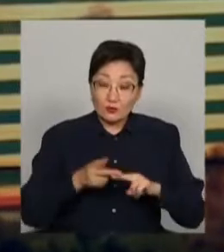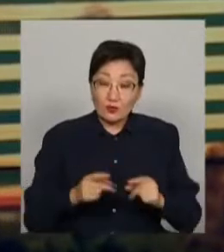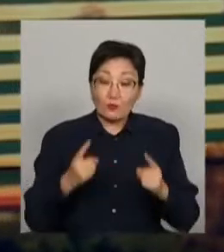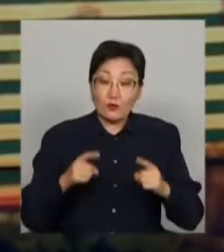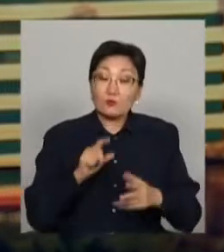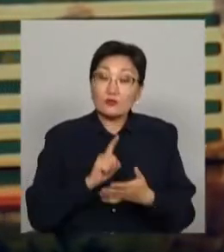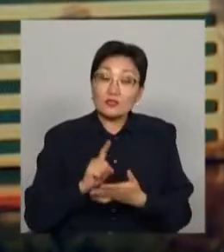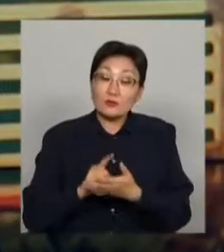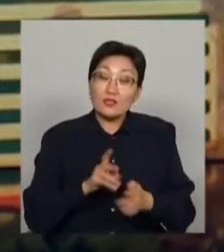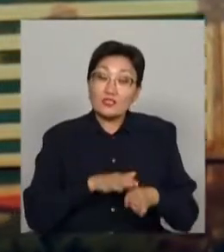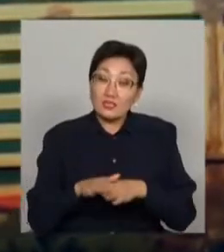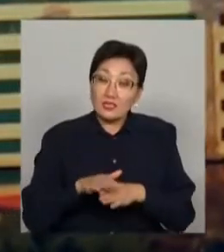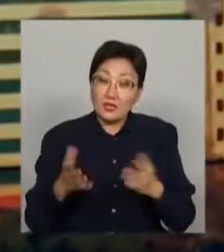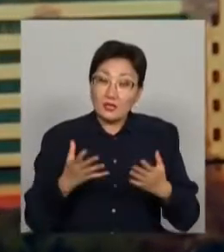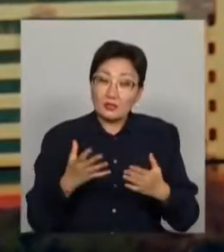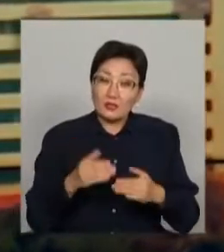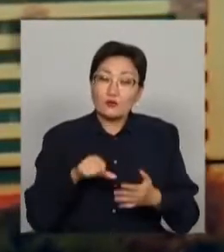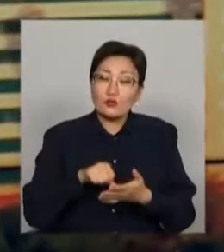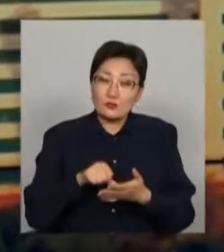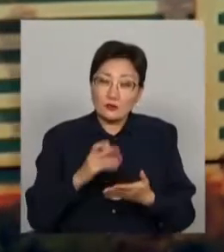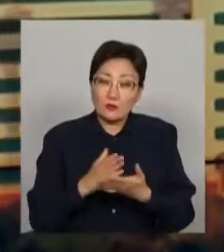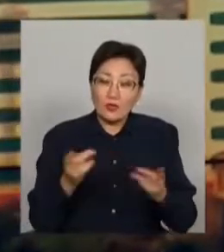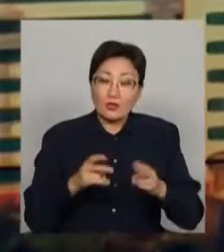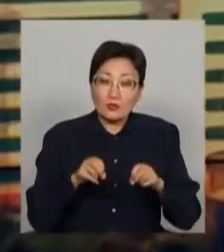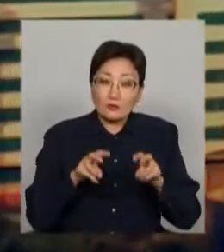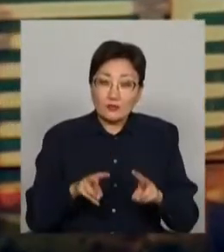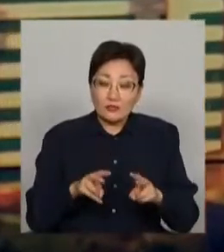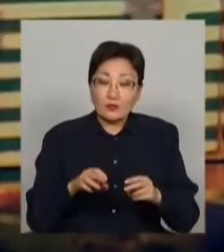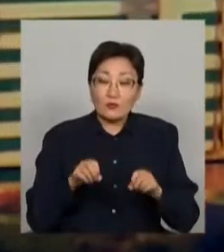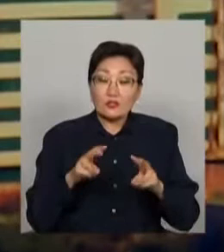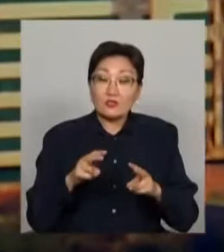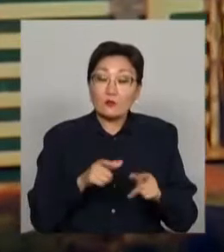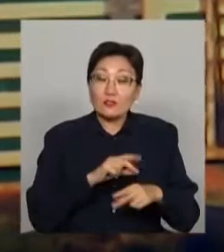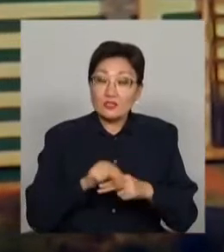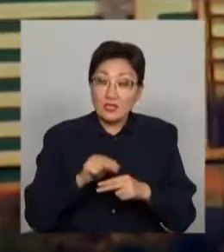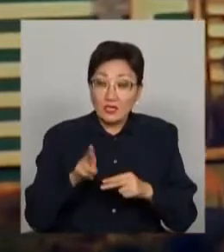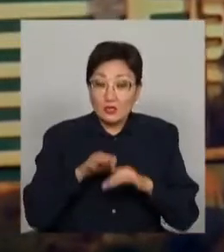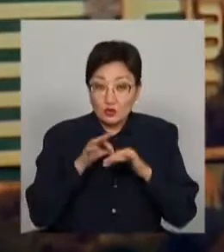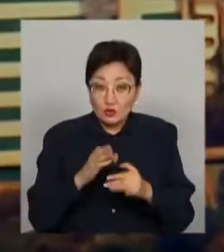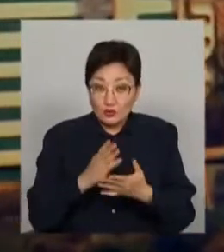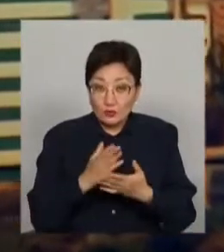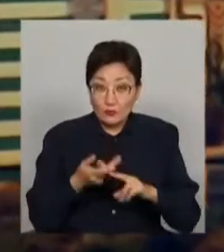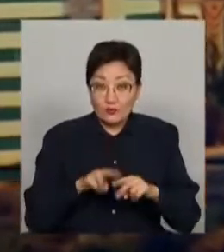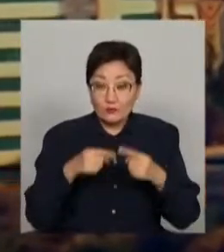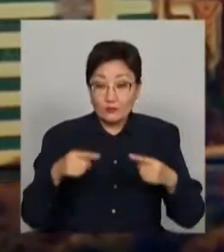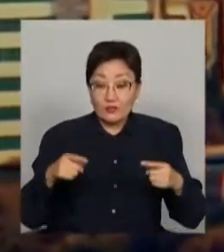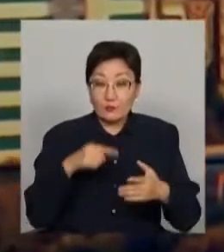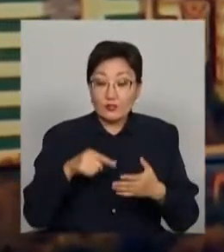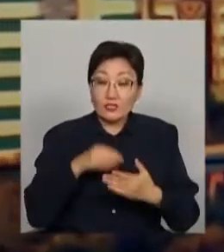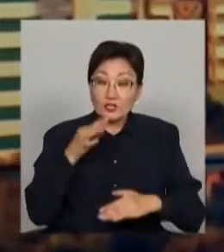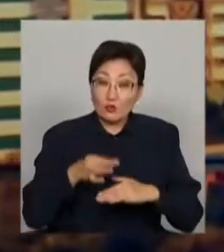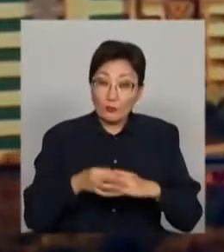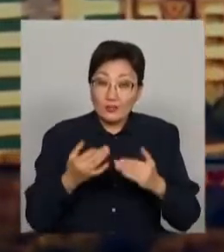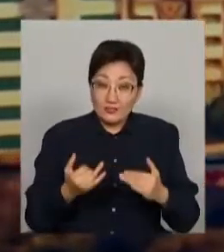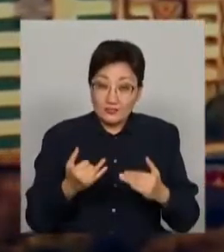міндетті жүзеге асыруға қандай үлес қосуда? Қажетті мамандықтар бойынша кадрларды дайындау қалай жүріп жатыр? Осы және өзге де сауалдардың жауабын